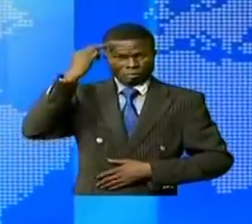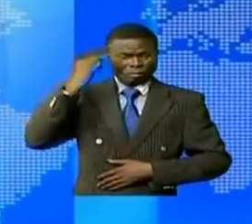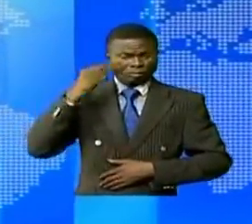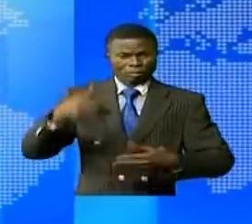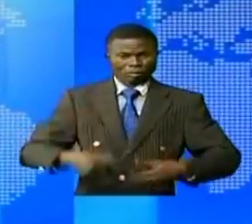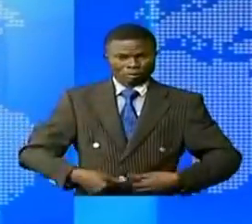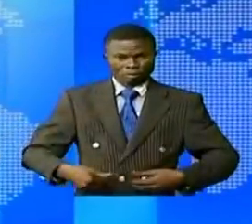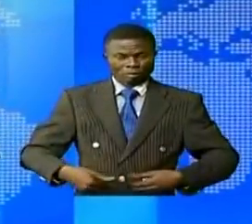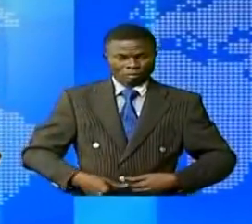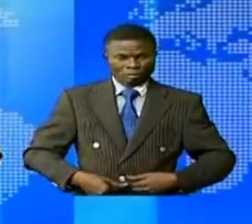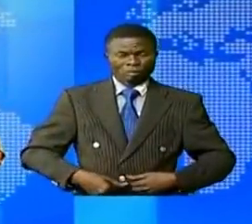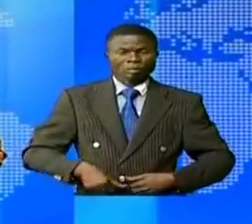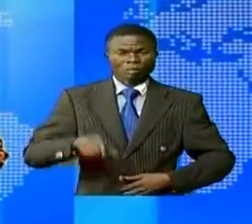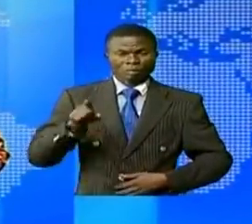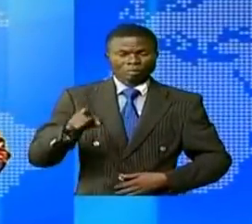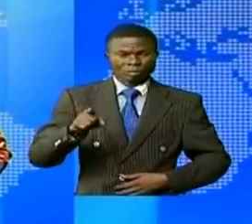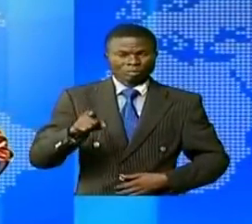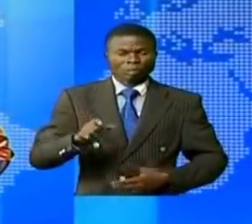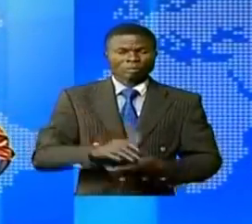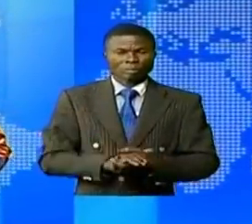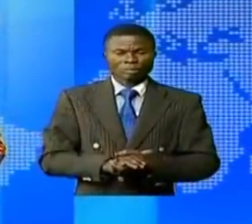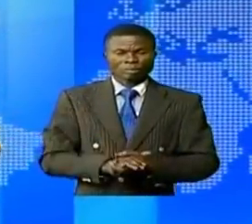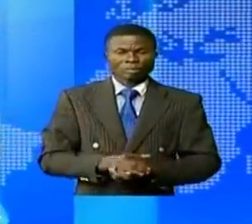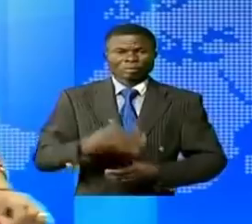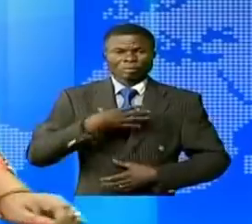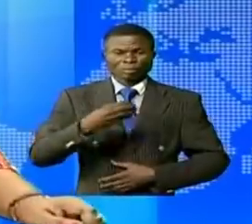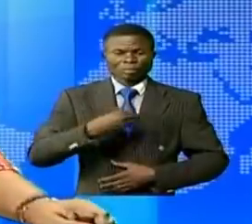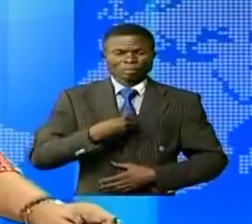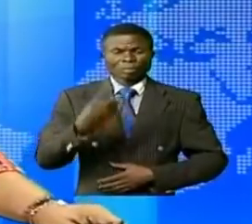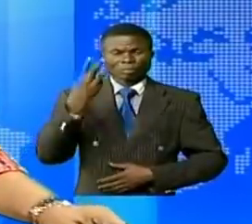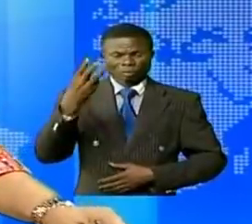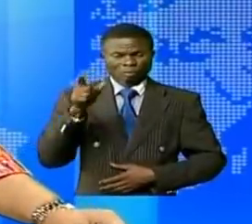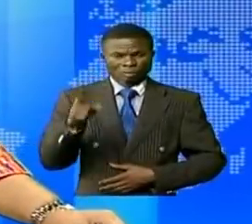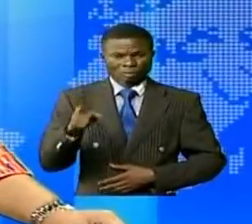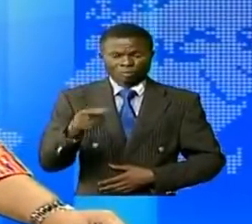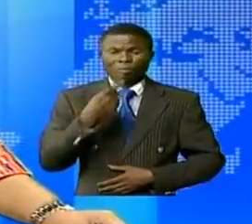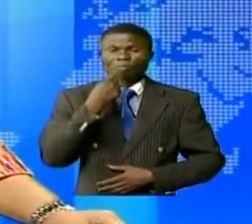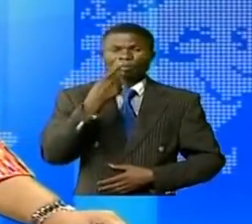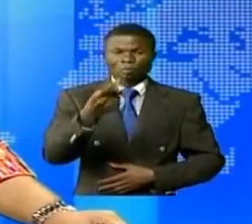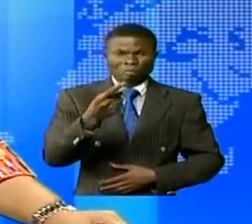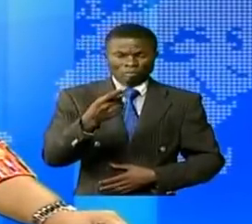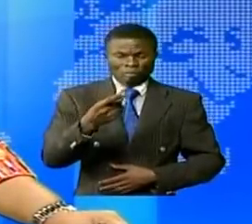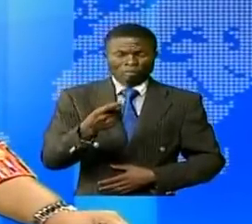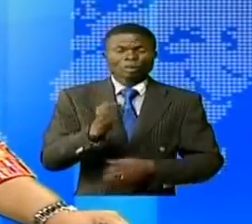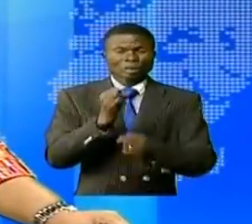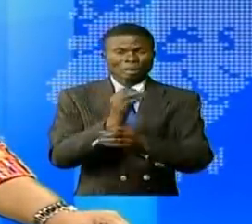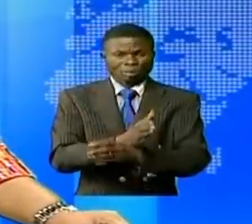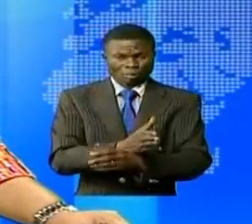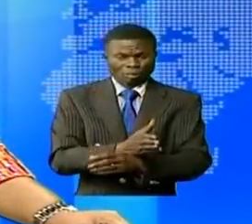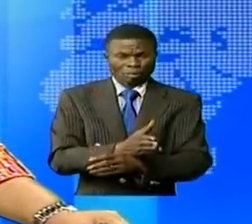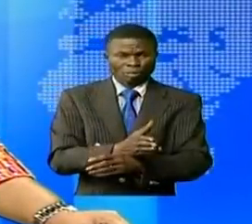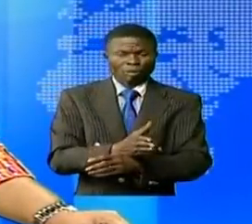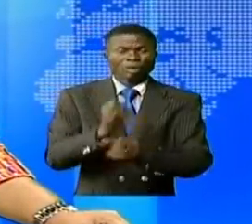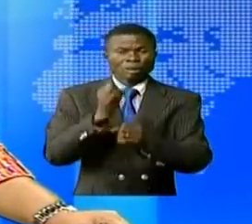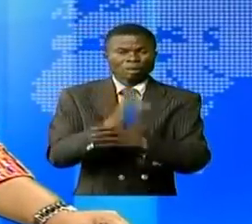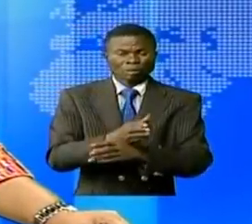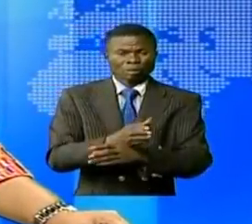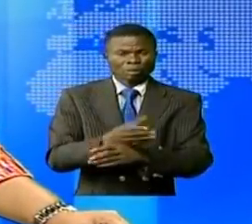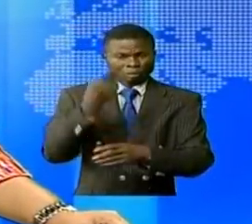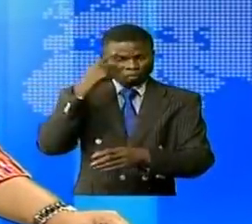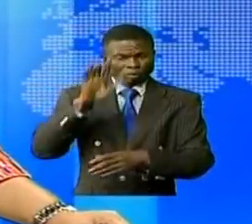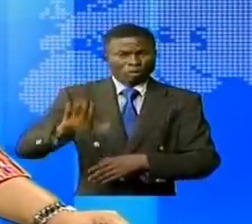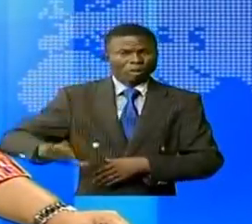Jeunesse, Yves Bunkuluzola, Mike Hammer, Henrik Rasbrand ont dit leur disponibilité, la disponibilité de leur